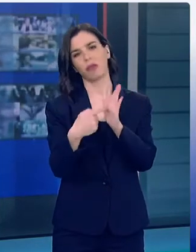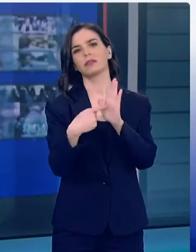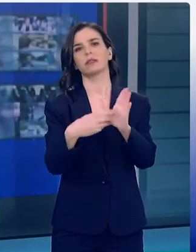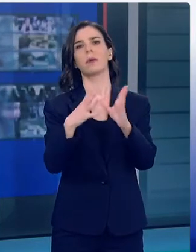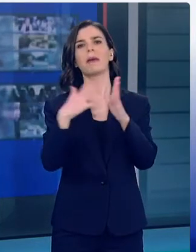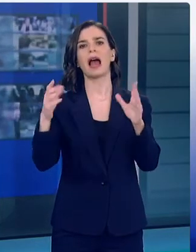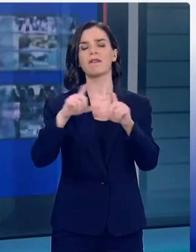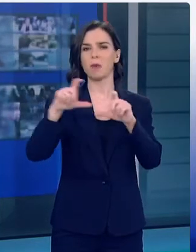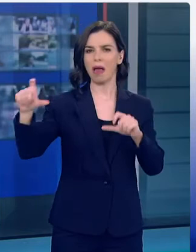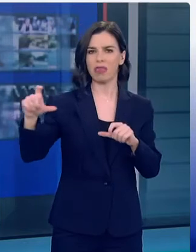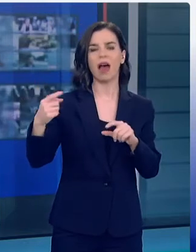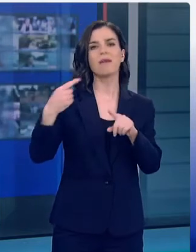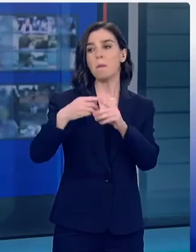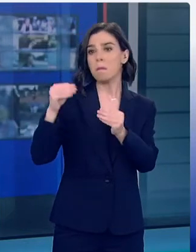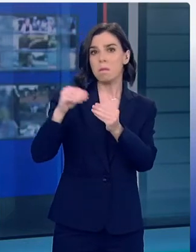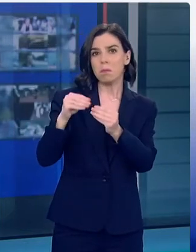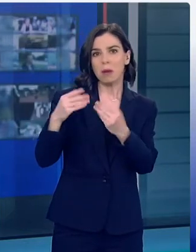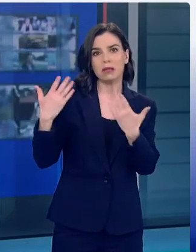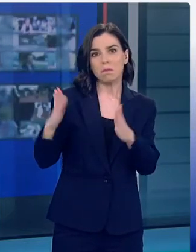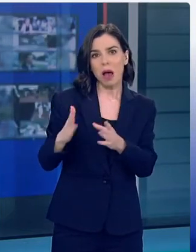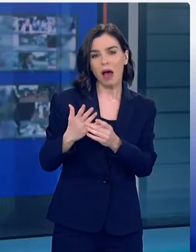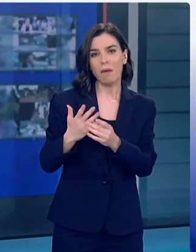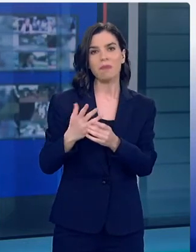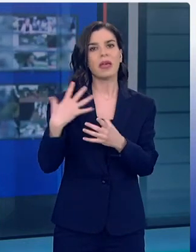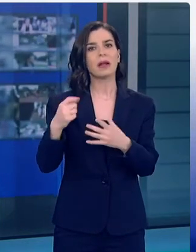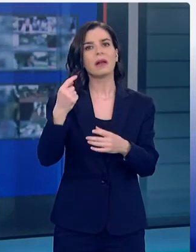αλλά και το Πάσχα. Οι ελάχιστες εξαιρέσεις